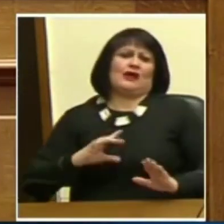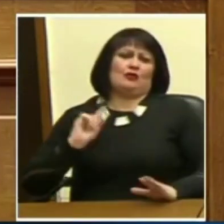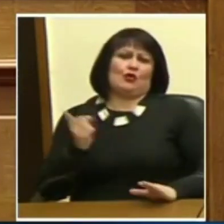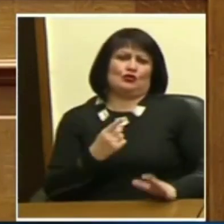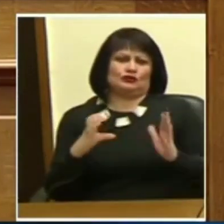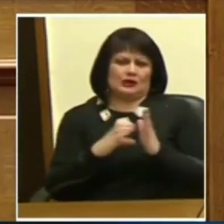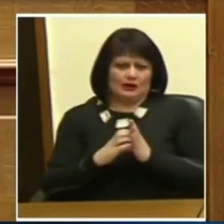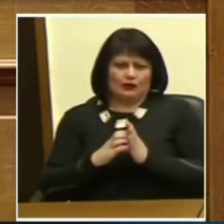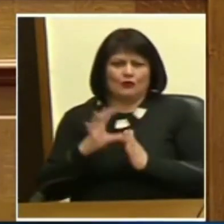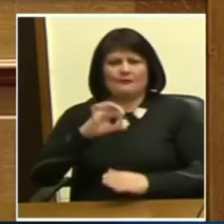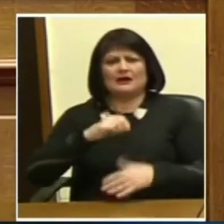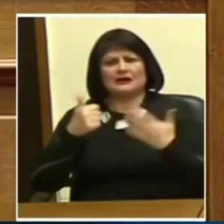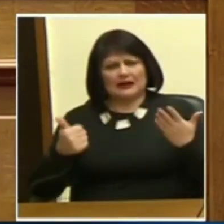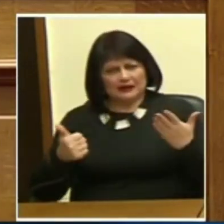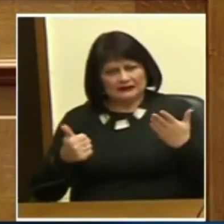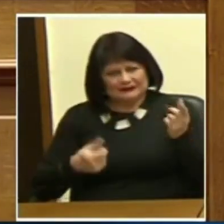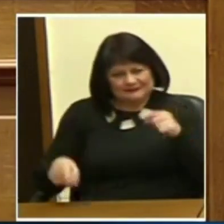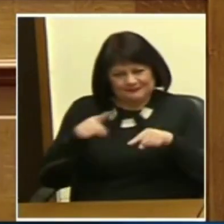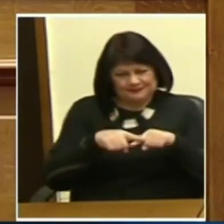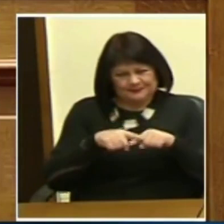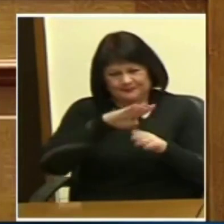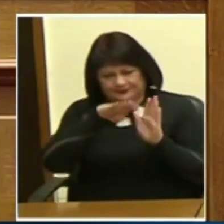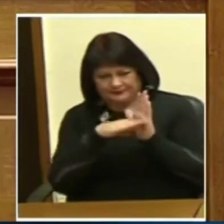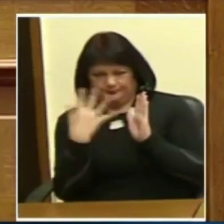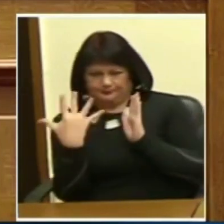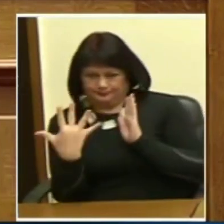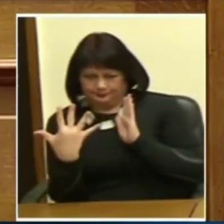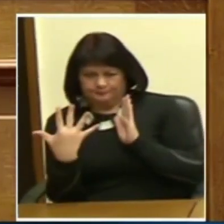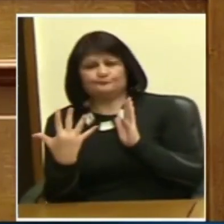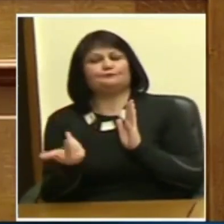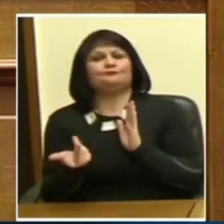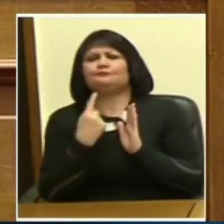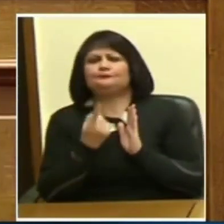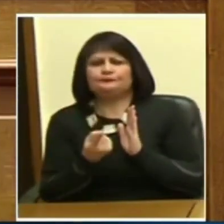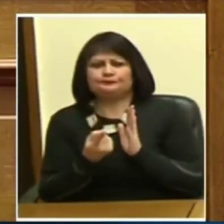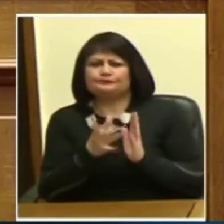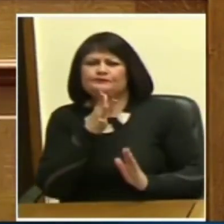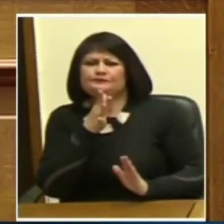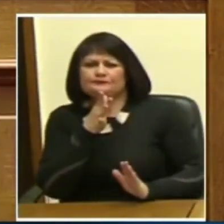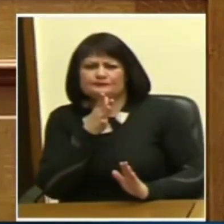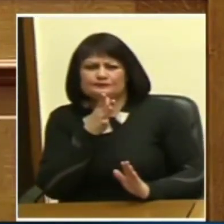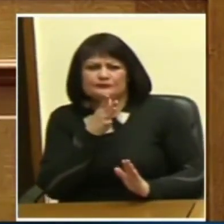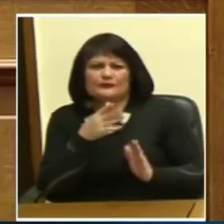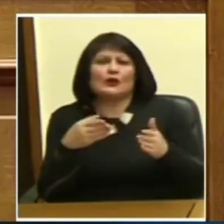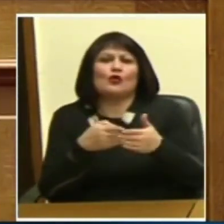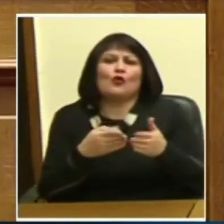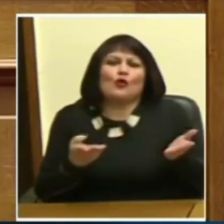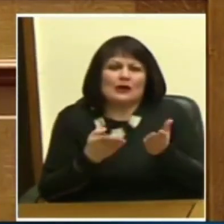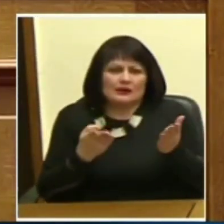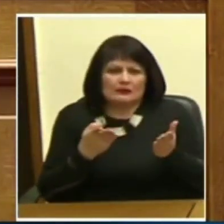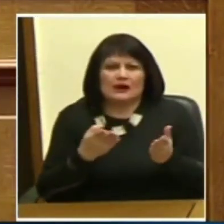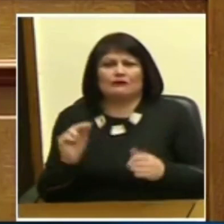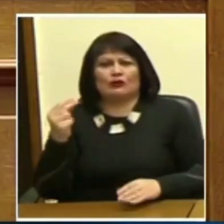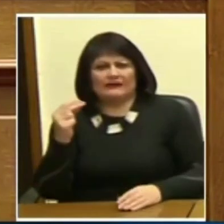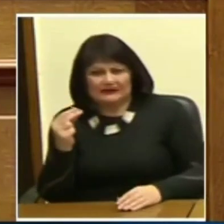άρθρο 56 και την προσθήκη της παραγράφου 5, η καθιέρωση προσωρινού κολλήματος εκλογιμότητας όσων έχουν διατελέσει